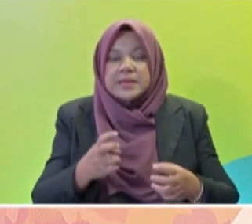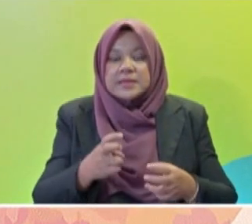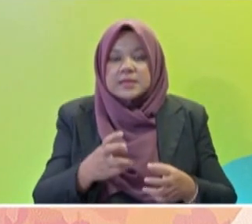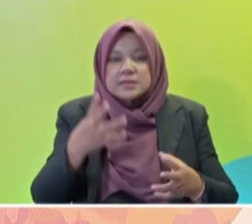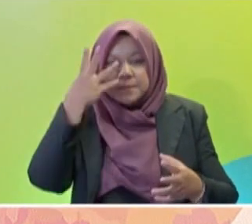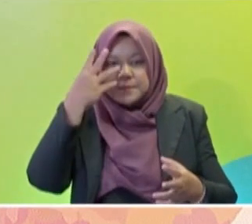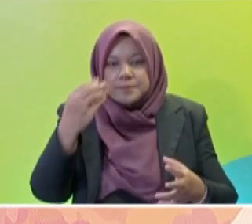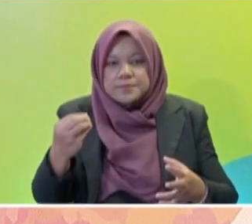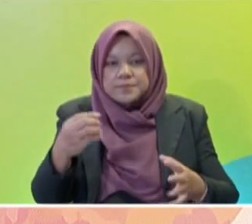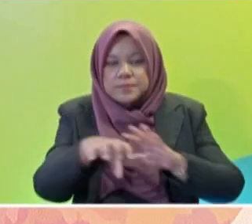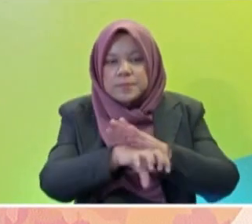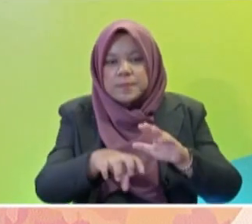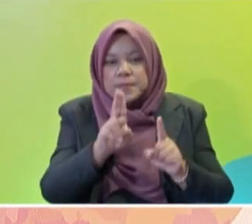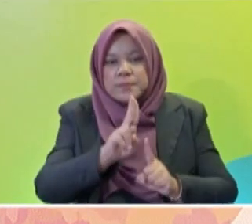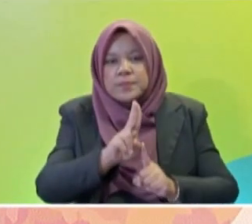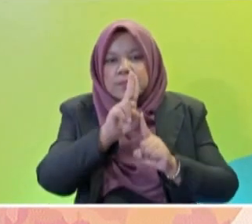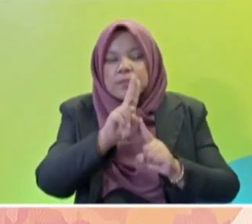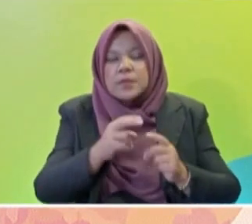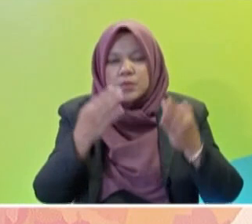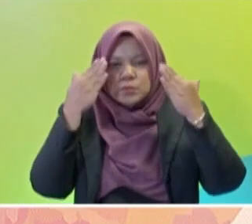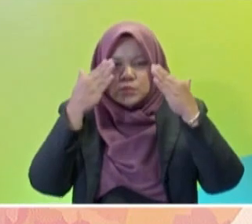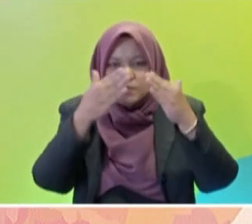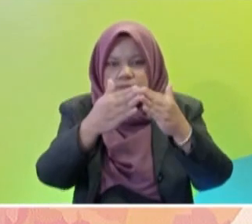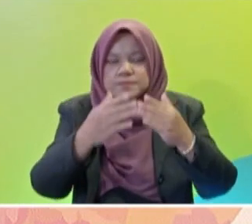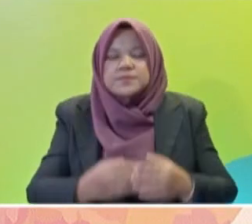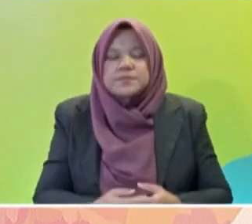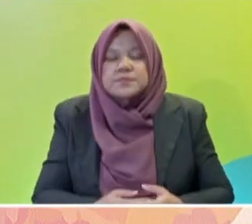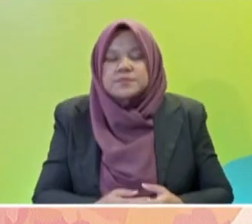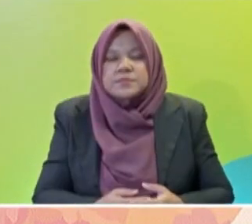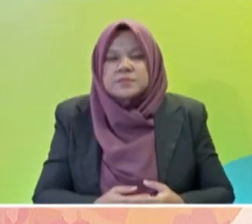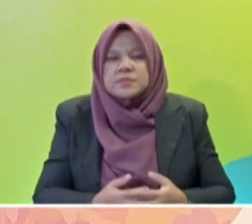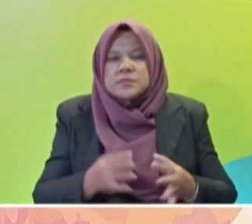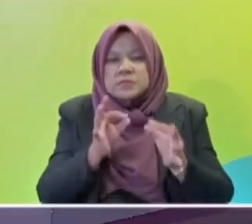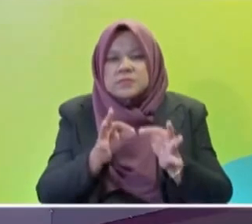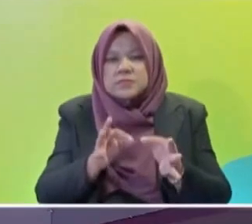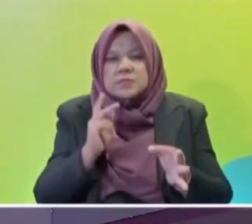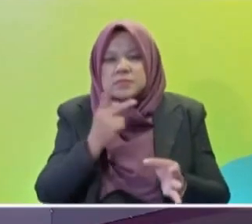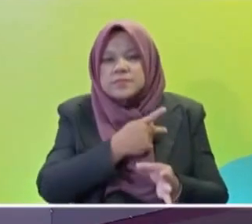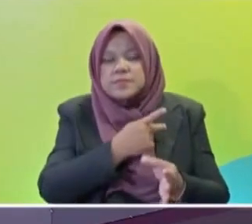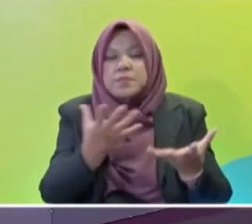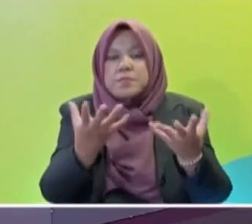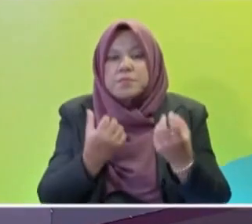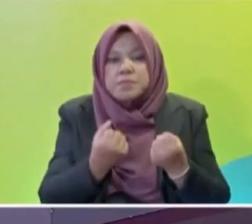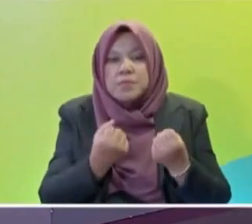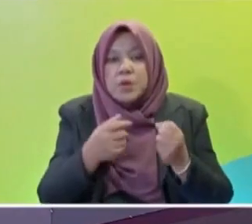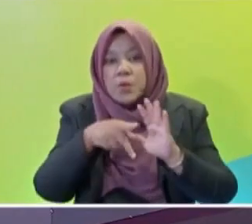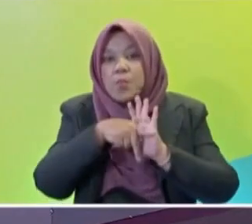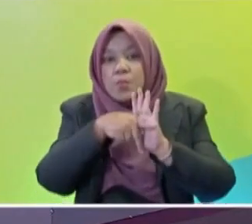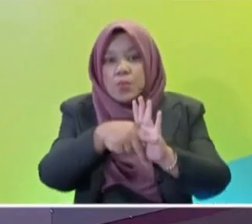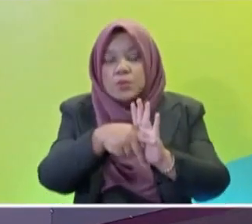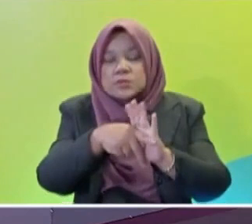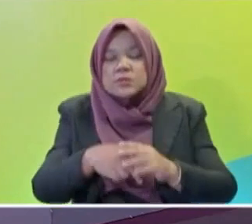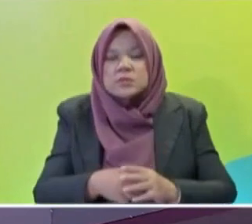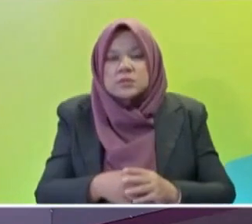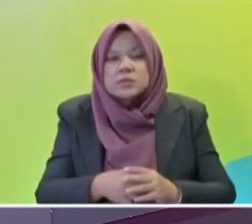lima utama yang diletakkan pada posisi tumpuan mata contohnya sekiranya gitu hendak menghasilkan poster sebuah poster